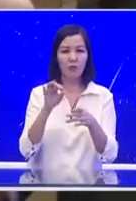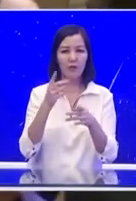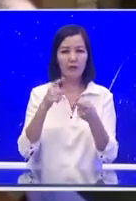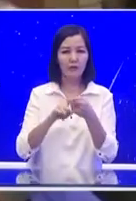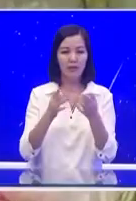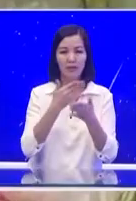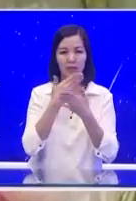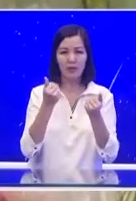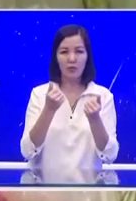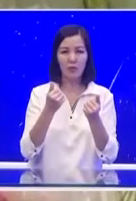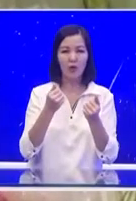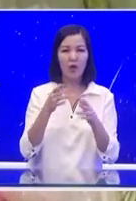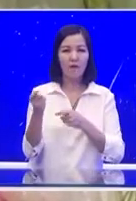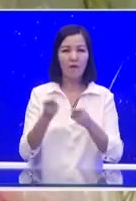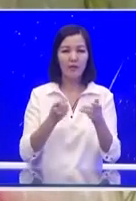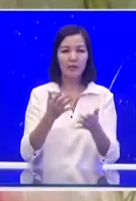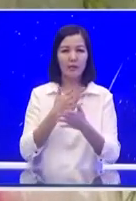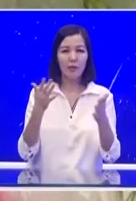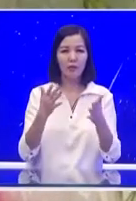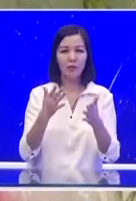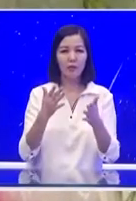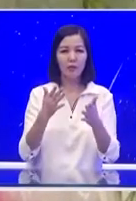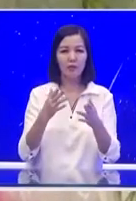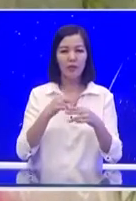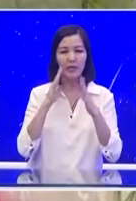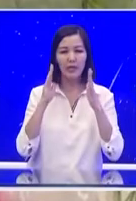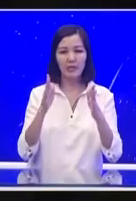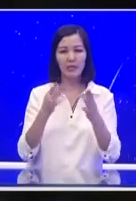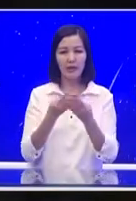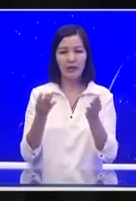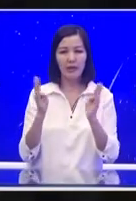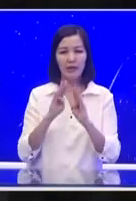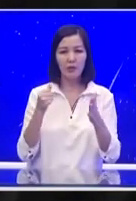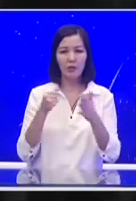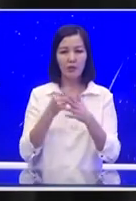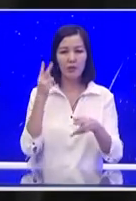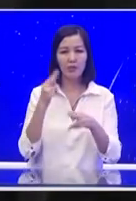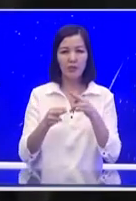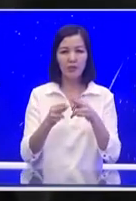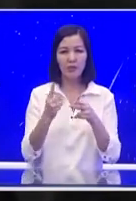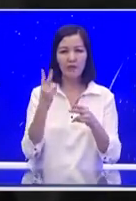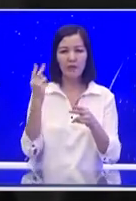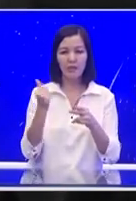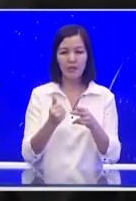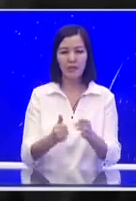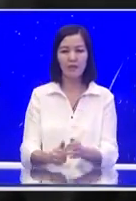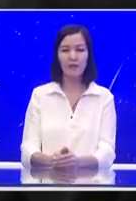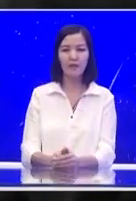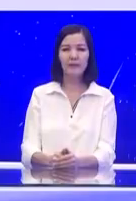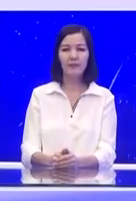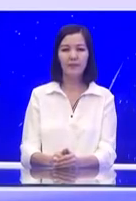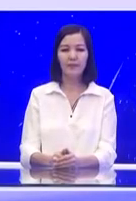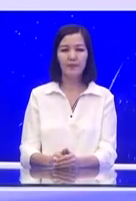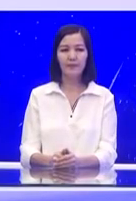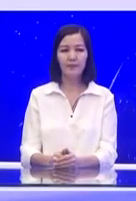COVID-19, но власти сохраняют большую часть мер изоляции до истечения карантинного срока в 2 недели.